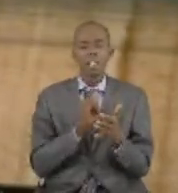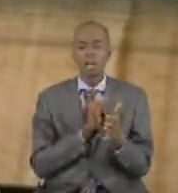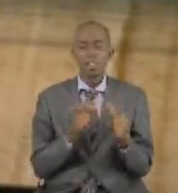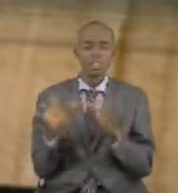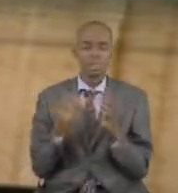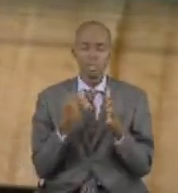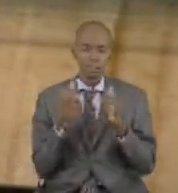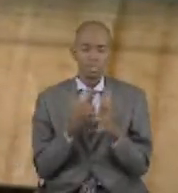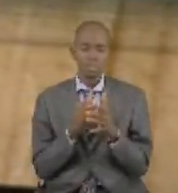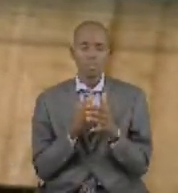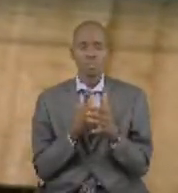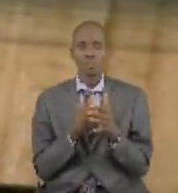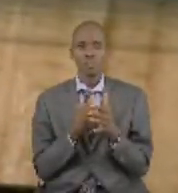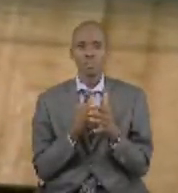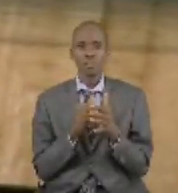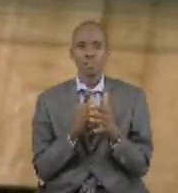pas modifié,